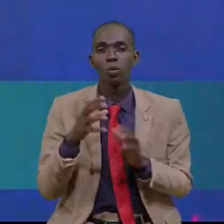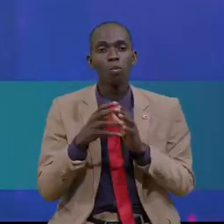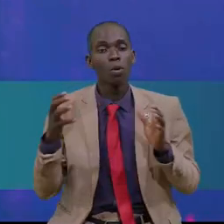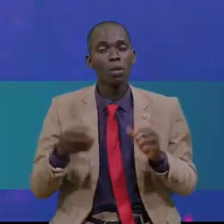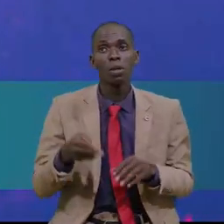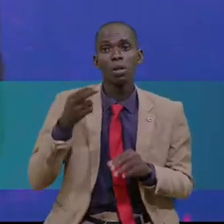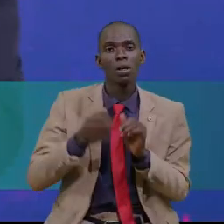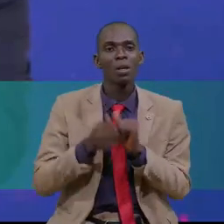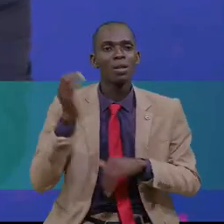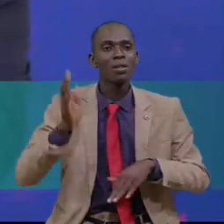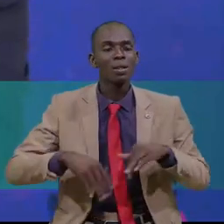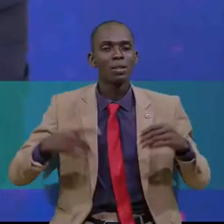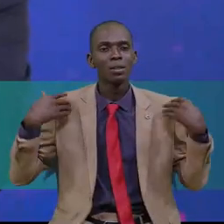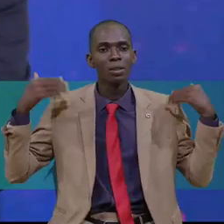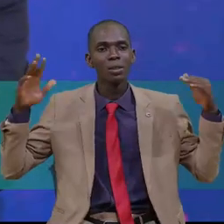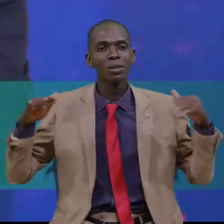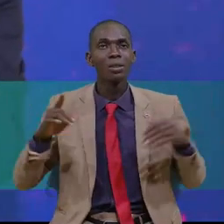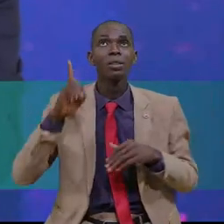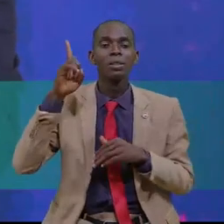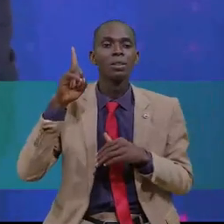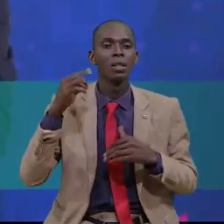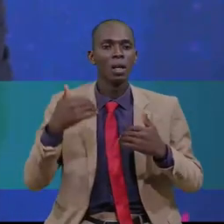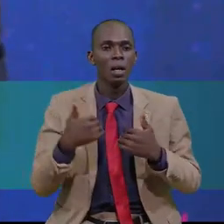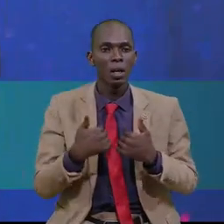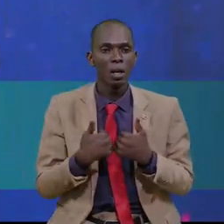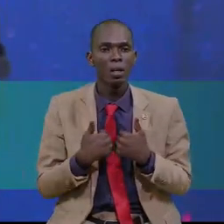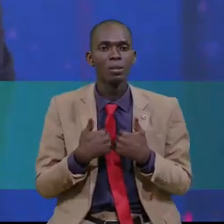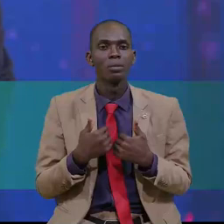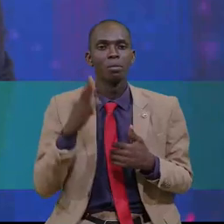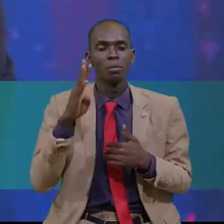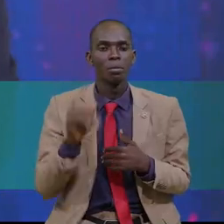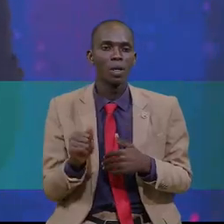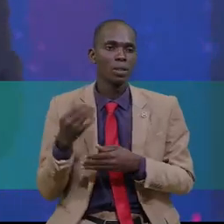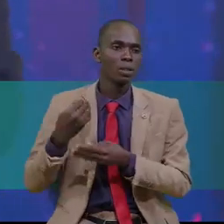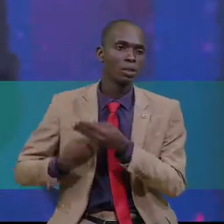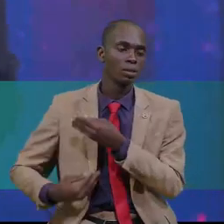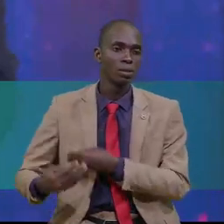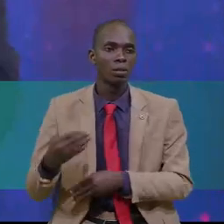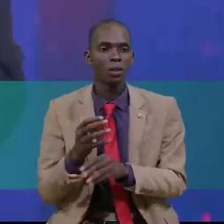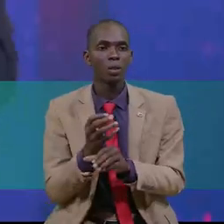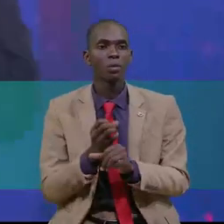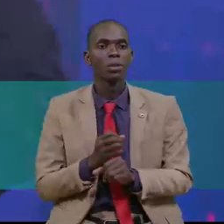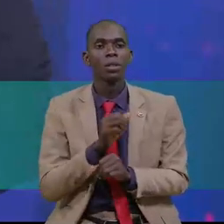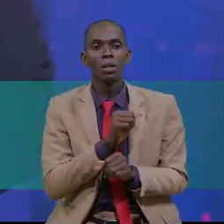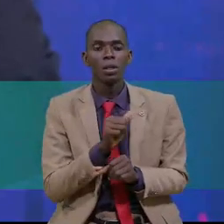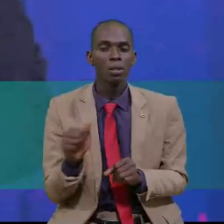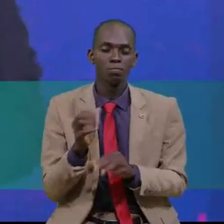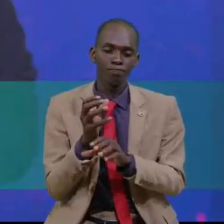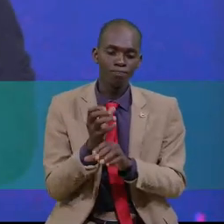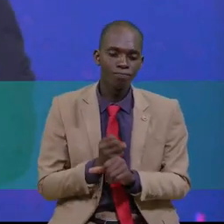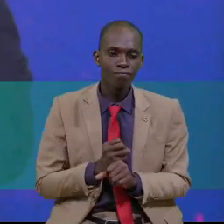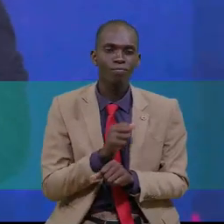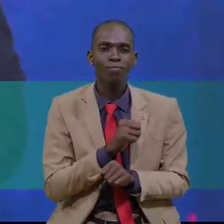d'autant supérieur que les anges, d'autant supérieur aux anges qu'il a hérité d'un nom plus excellent que